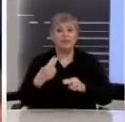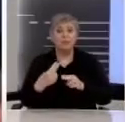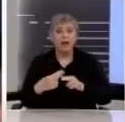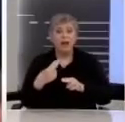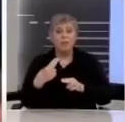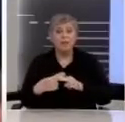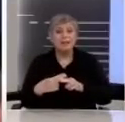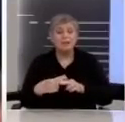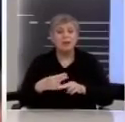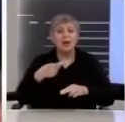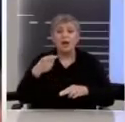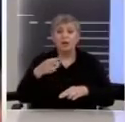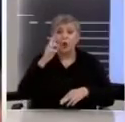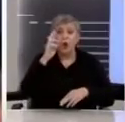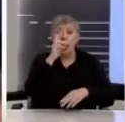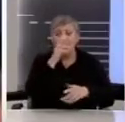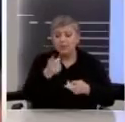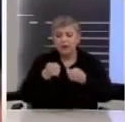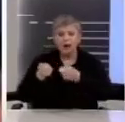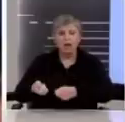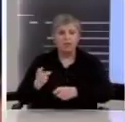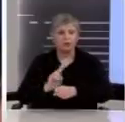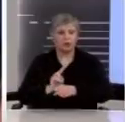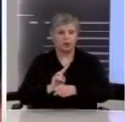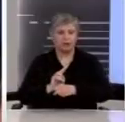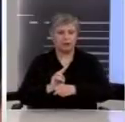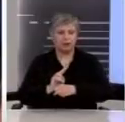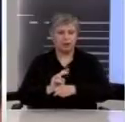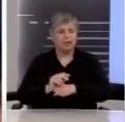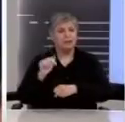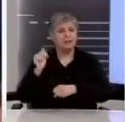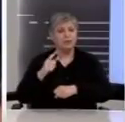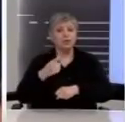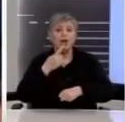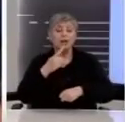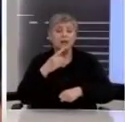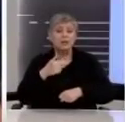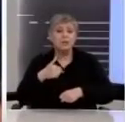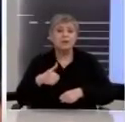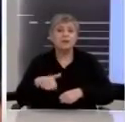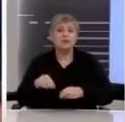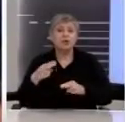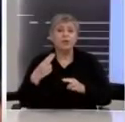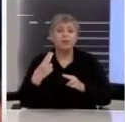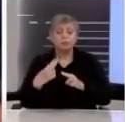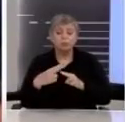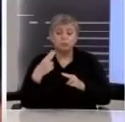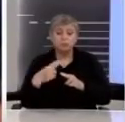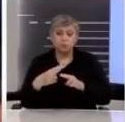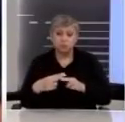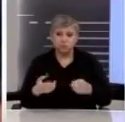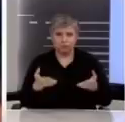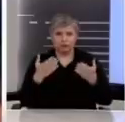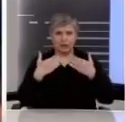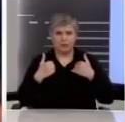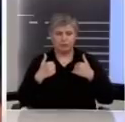κράτους, της Σαουδικής Αραβίας, δεν είναι επίσημος και επίσημα αυθεντικά αξιοδοτημένος,